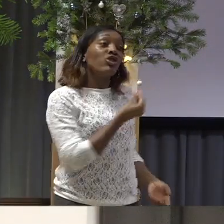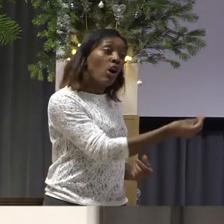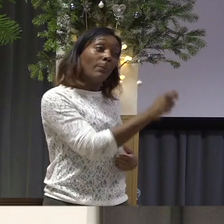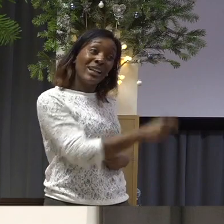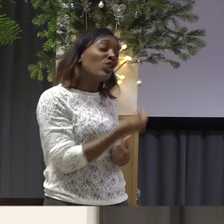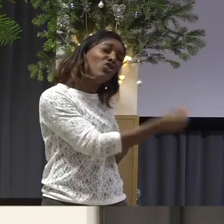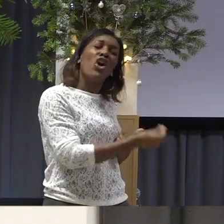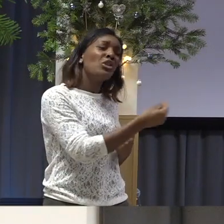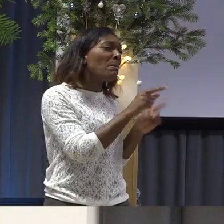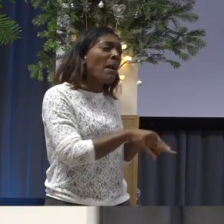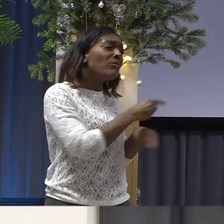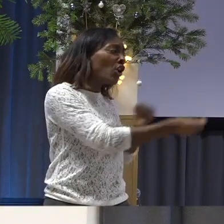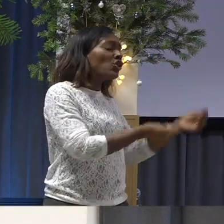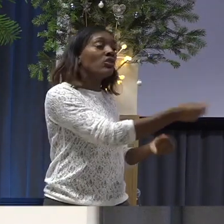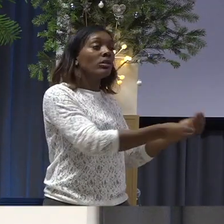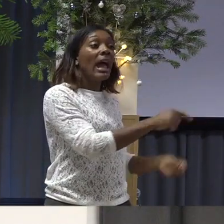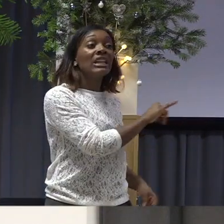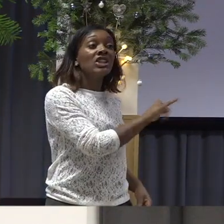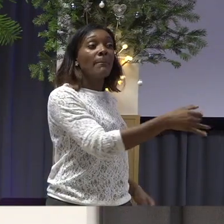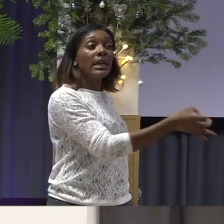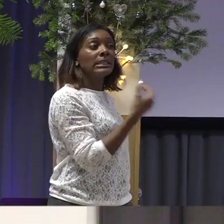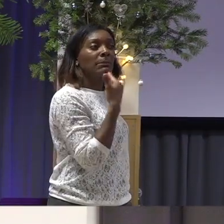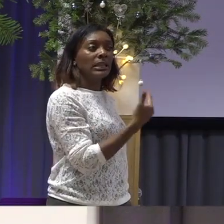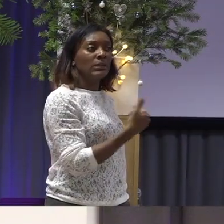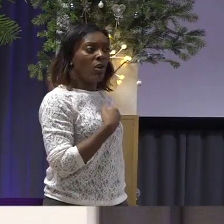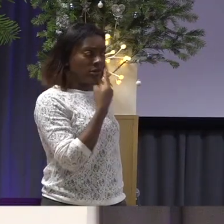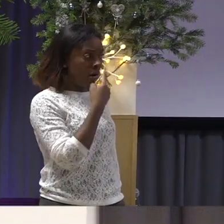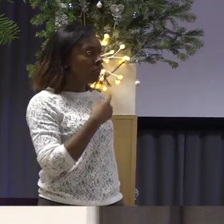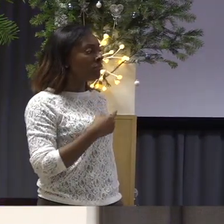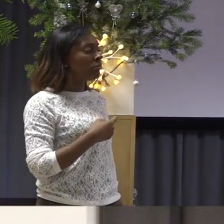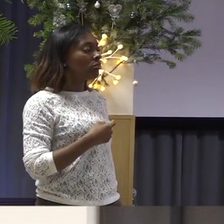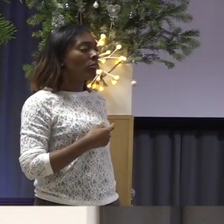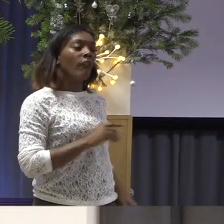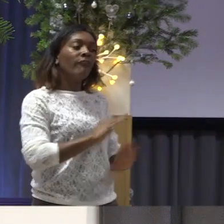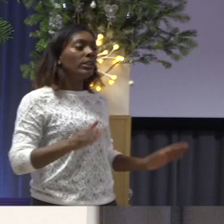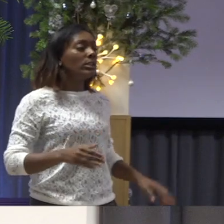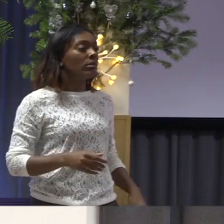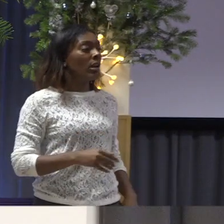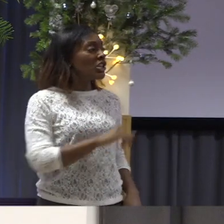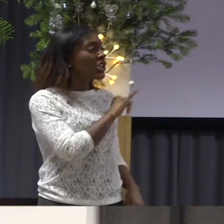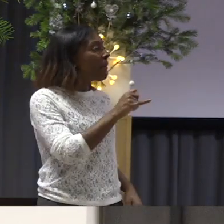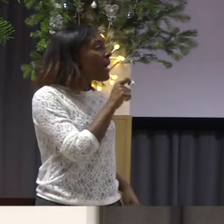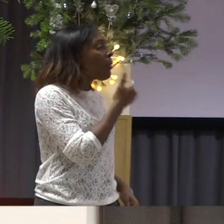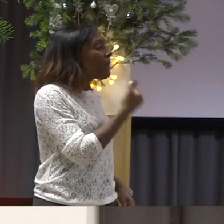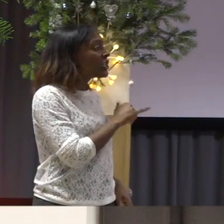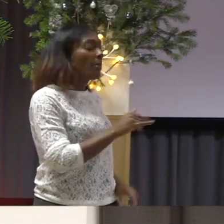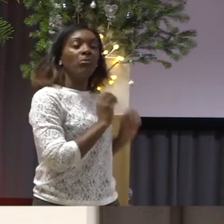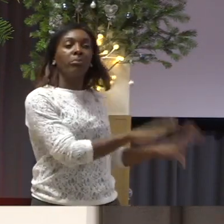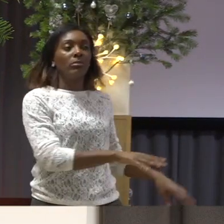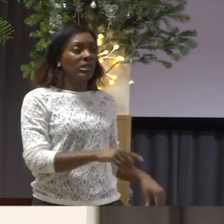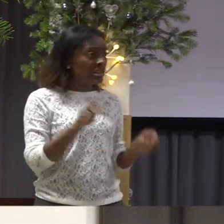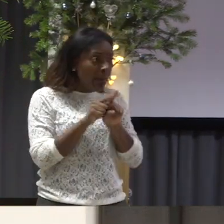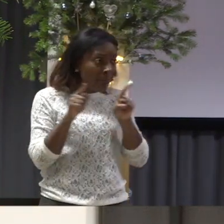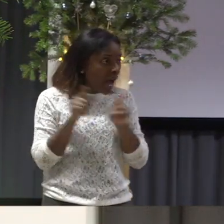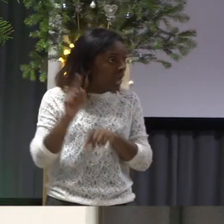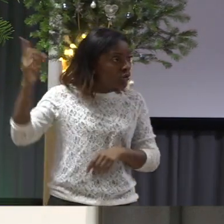merci. Au bout d'un moment, ma patience va accuser des limites. Il en est de même de Dieu.